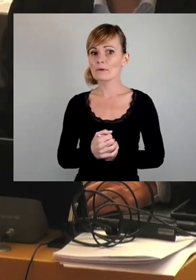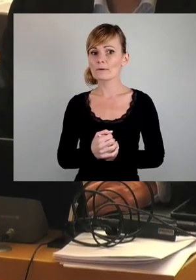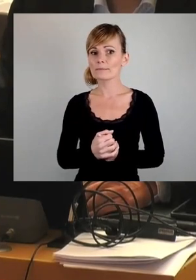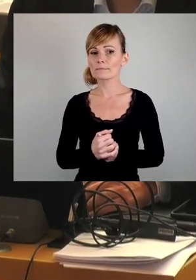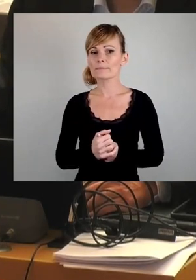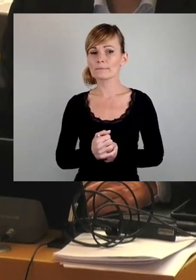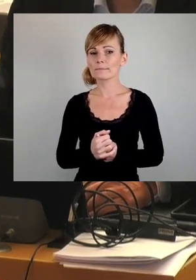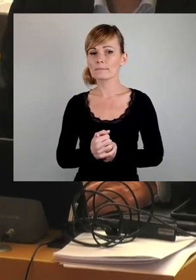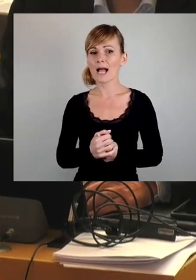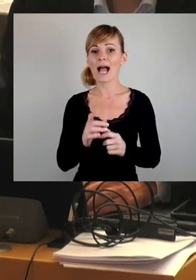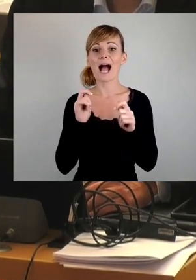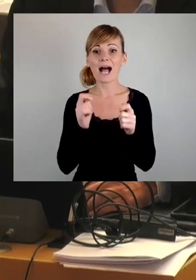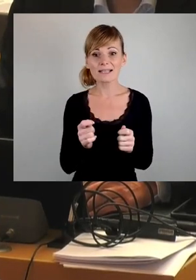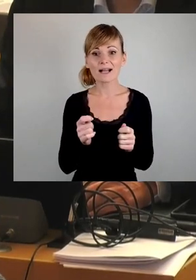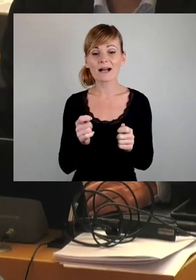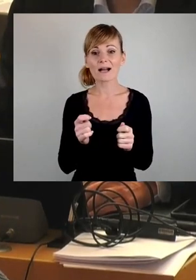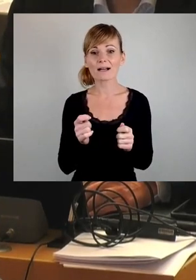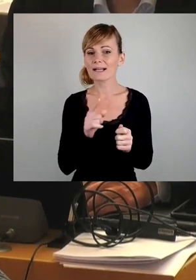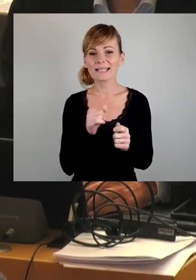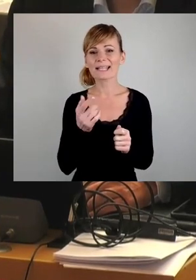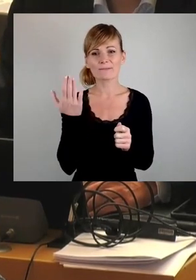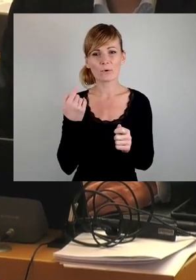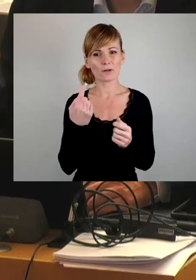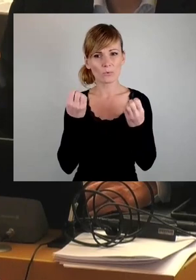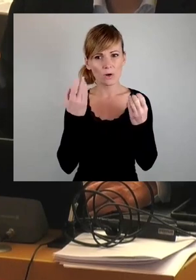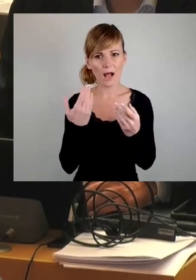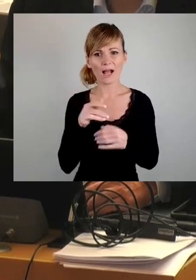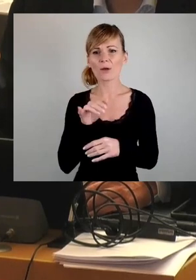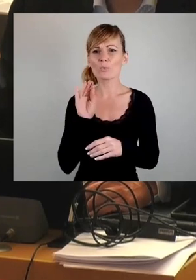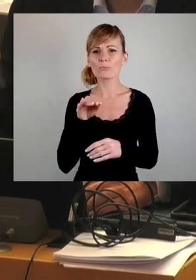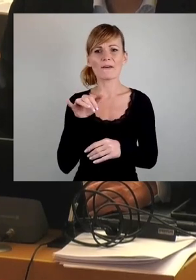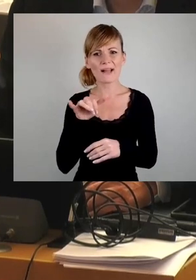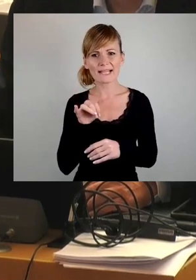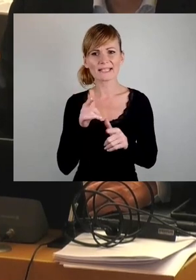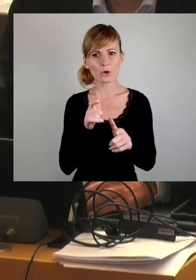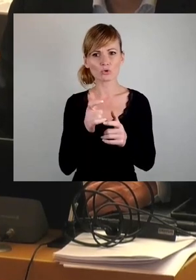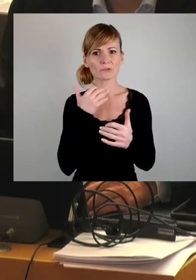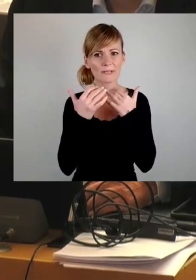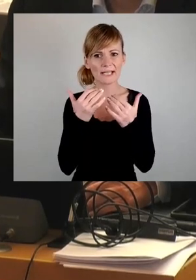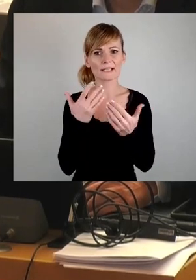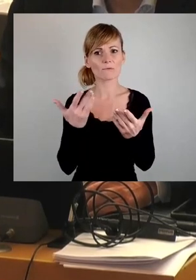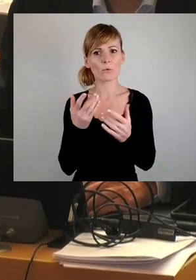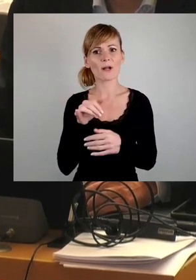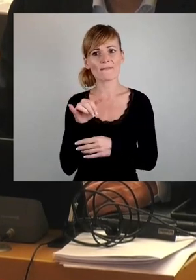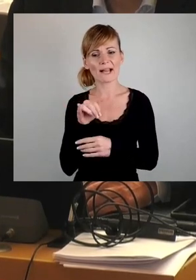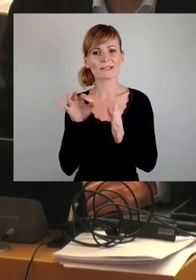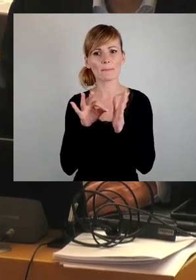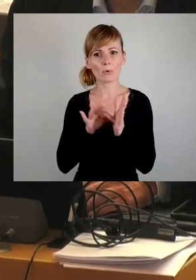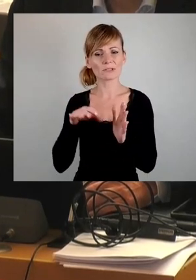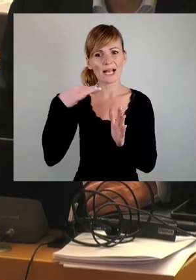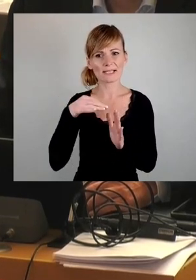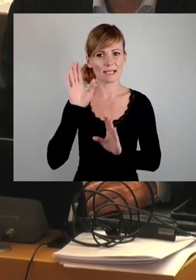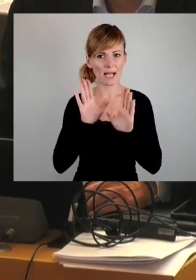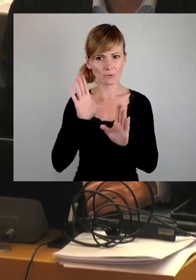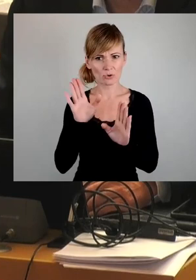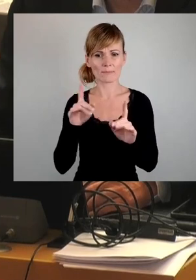der Antrag war irgendwie vorhin nicht so ganz klar, ab über welchen Ausschussbericht und wo man welche Punkte einzeln abgestimmt haben will, aber am Ende entspricht das